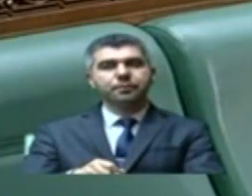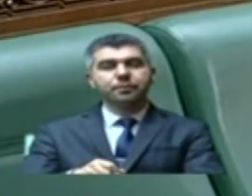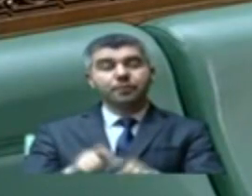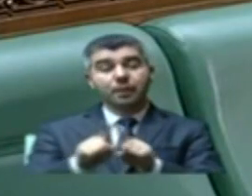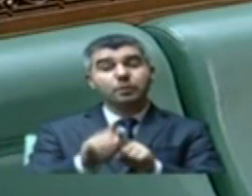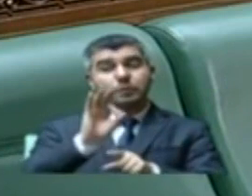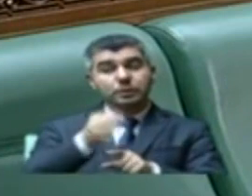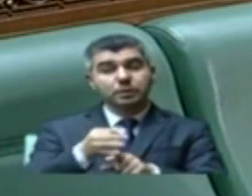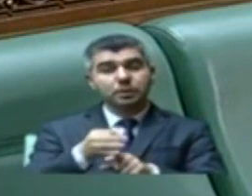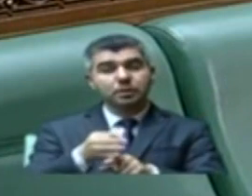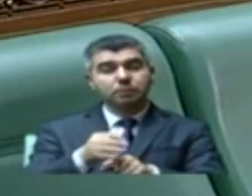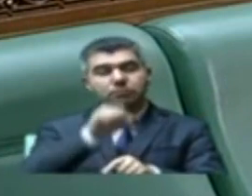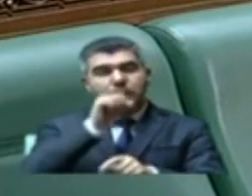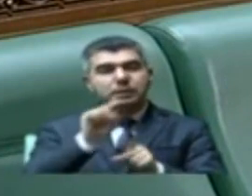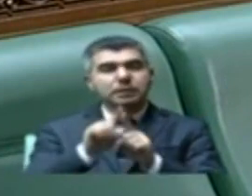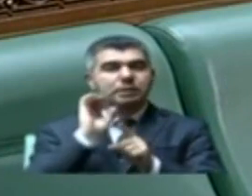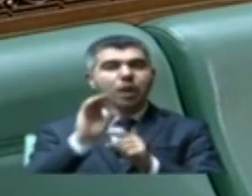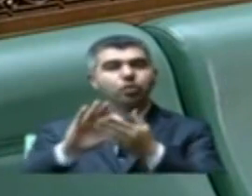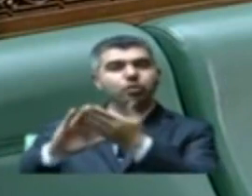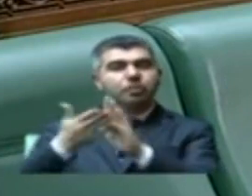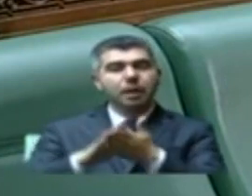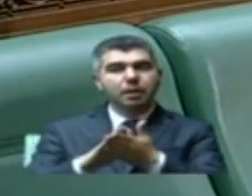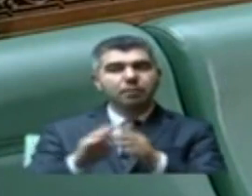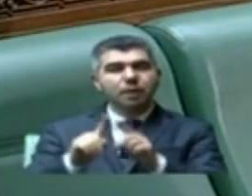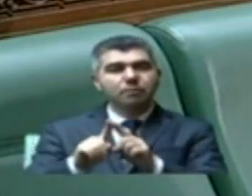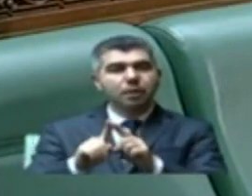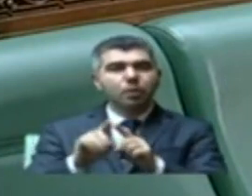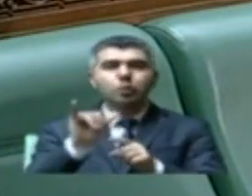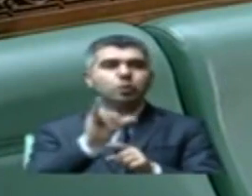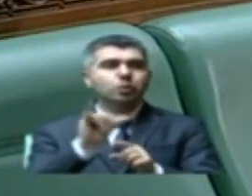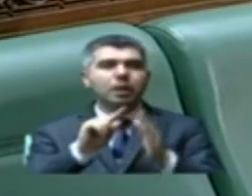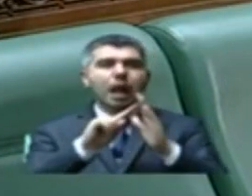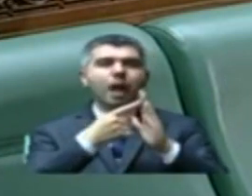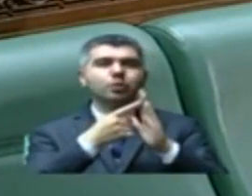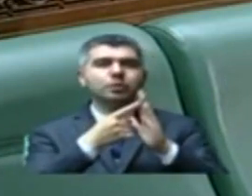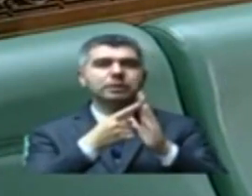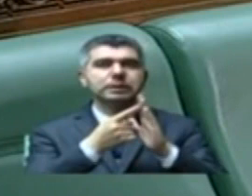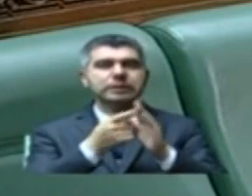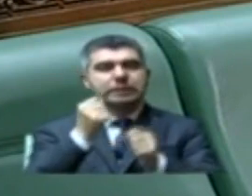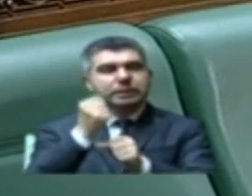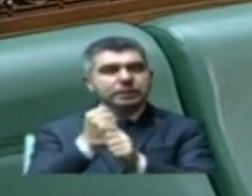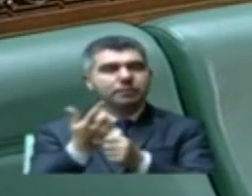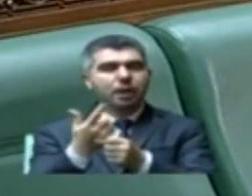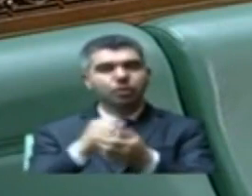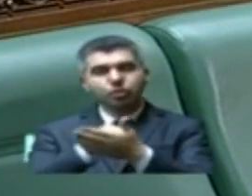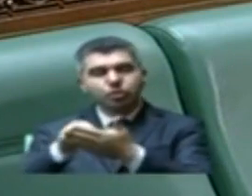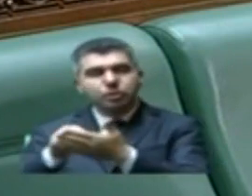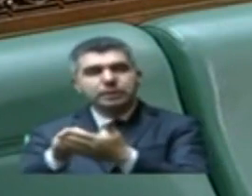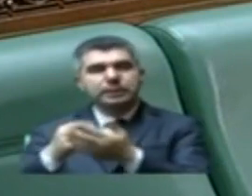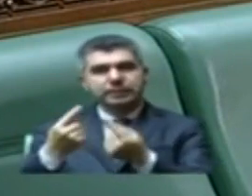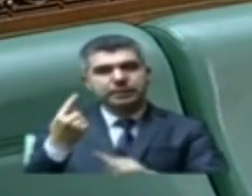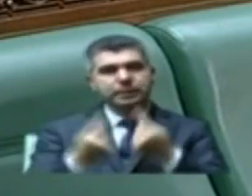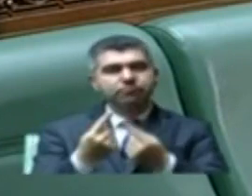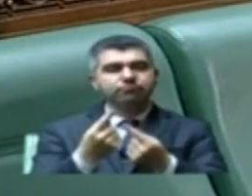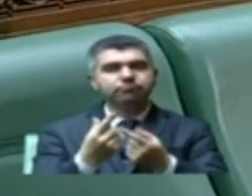وعندهم اهتمام بالتعاونيات ديالهم، ولكن ينقصهم المحل فين يخدموا، ينقصهم المادة الأولية من منين يجيبوها،